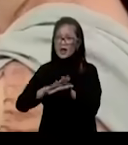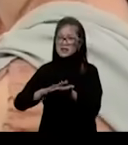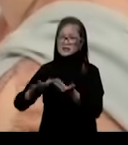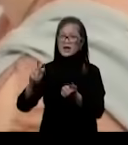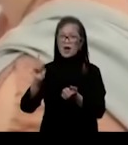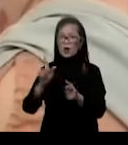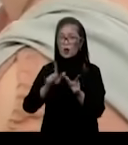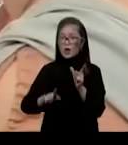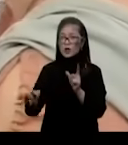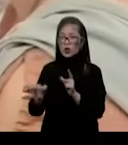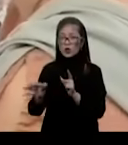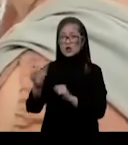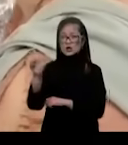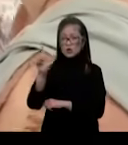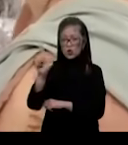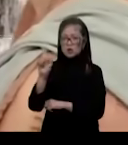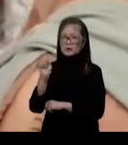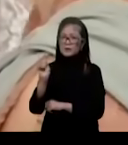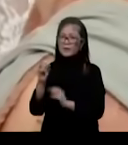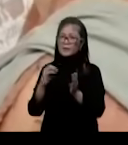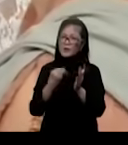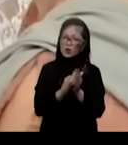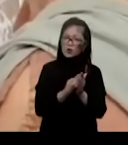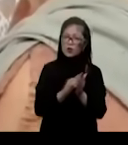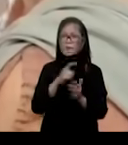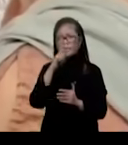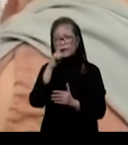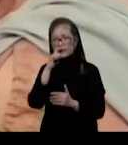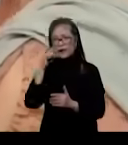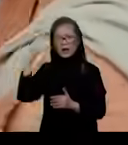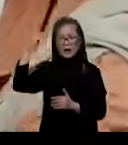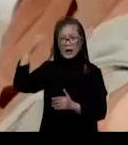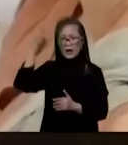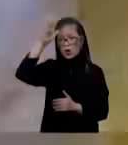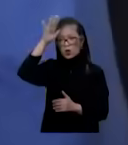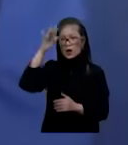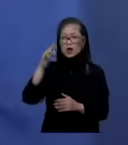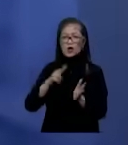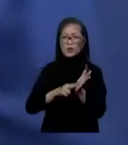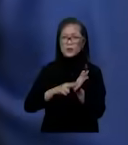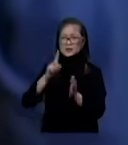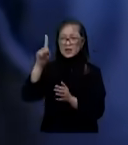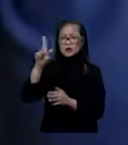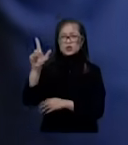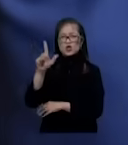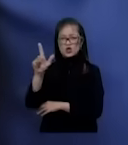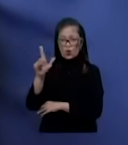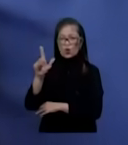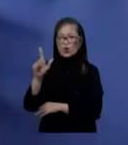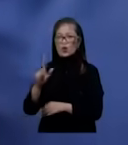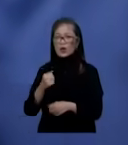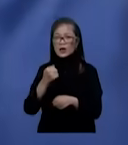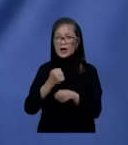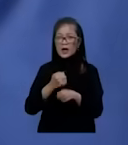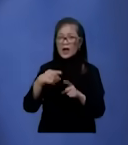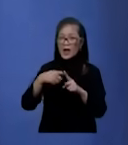kota Solo. Pasalnya ia akan mengikuti jejak sang ayah dan sang kakak untuk menjadi orang nomor satu di Solo. Sementara itu, Gibran yang kini menjabat